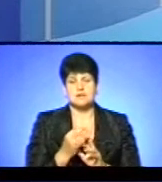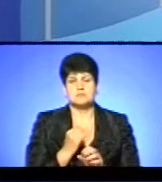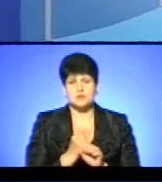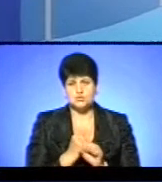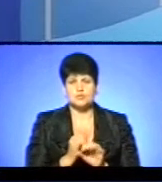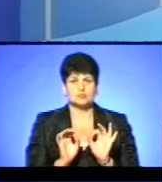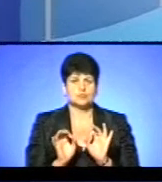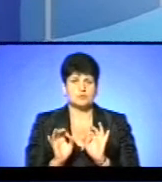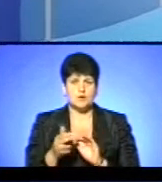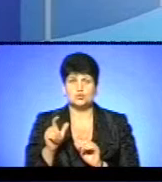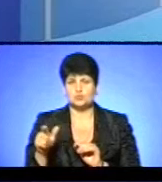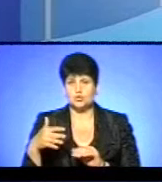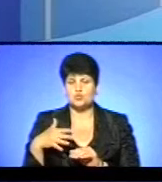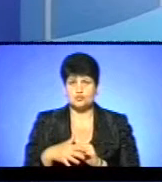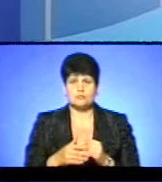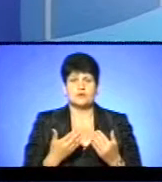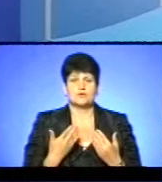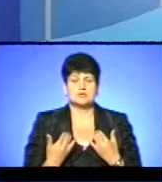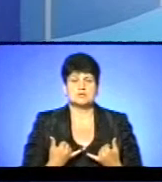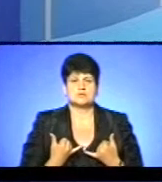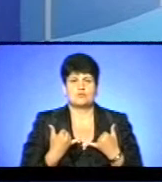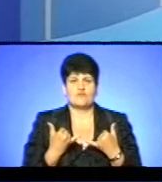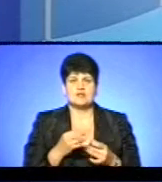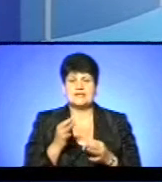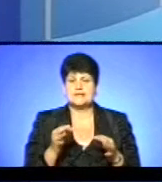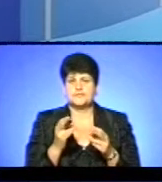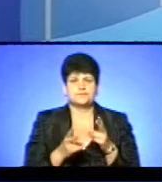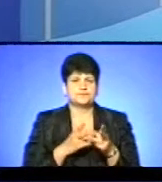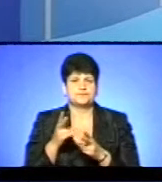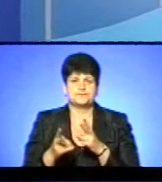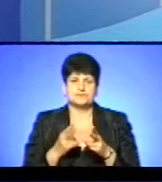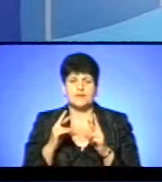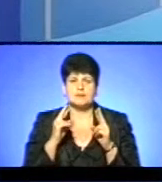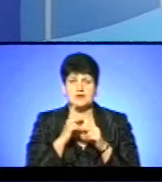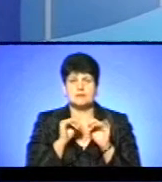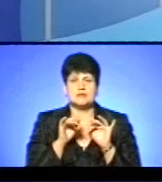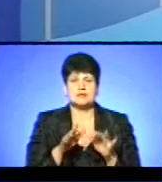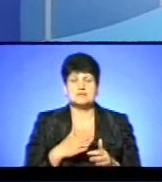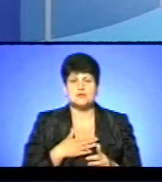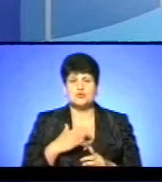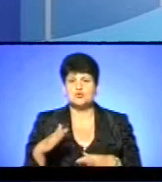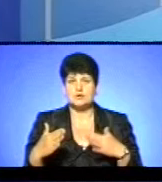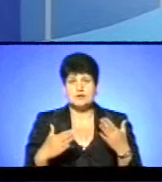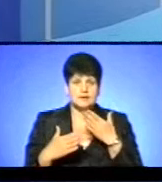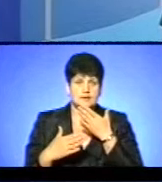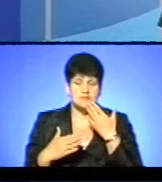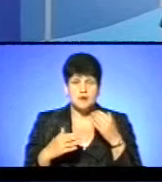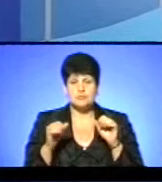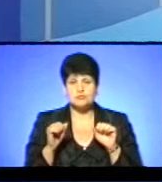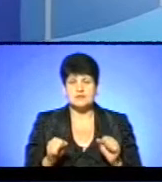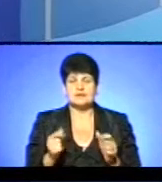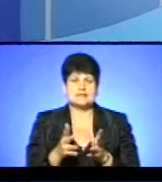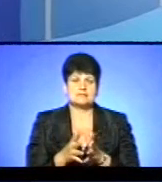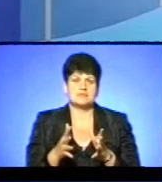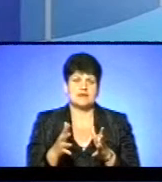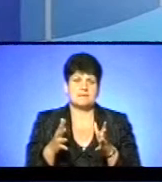нормально люди розуміють, ставляться з повагою, тому що жодних нарікань щодо десь неправомірних дій з нашої сторони немає, хіба десь, можливо, якісь